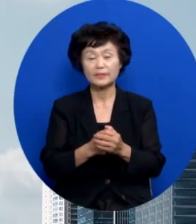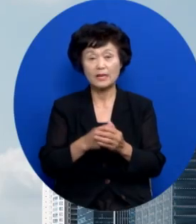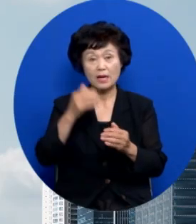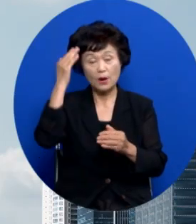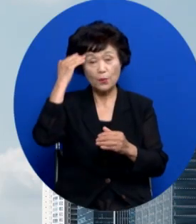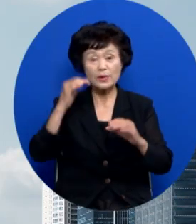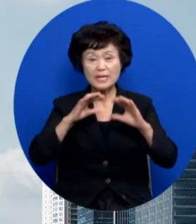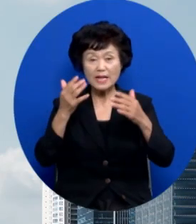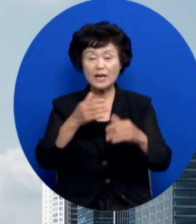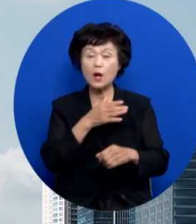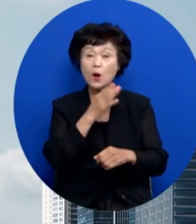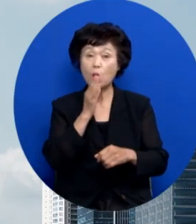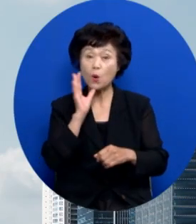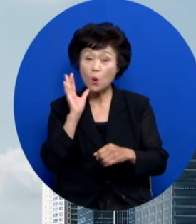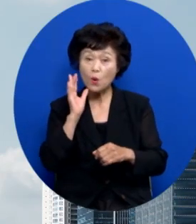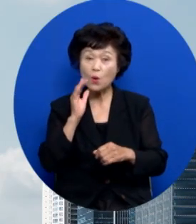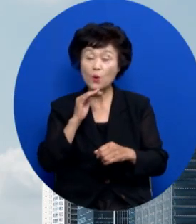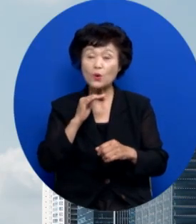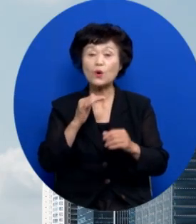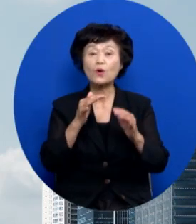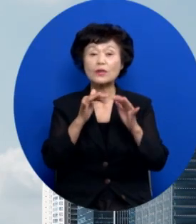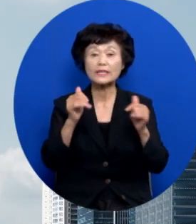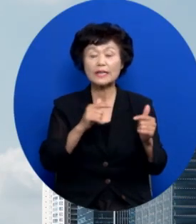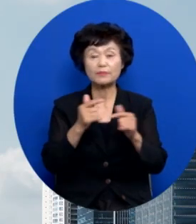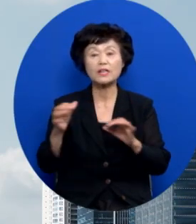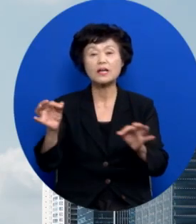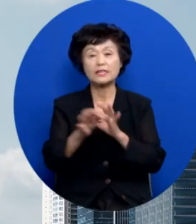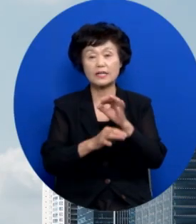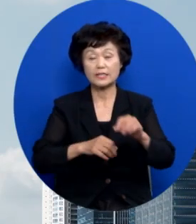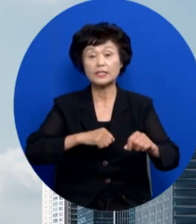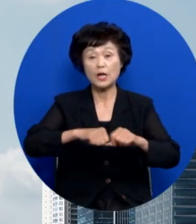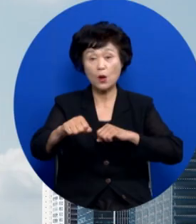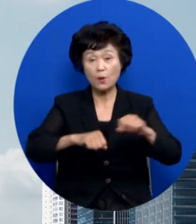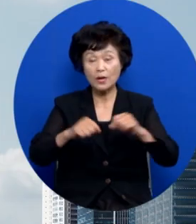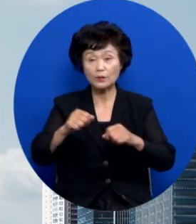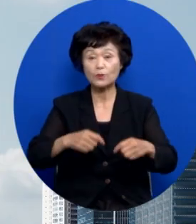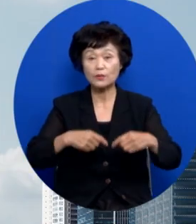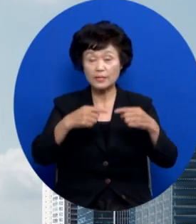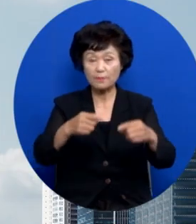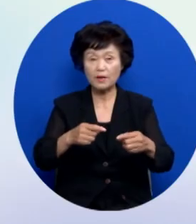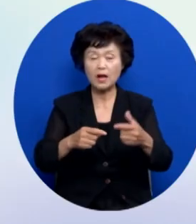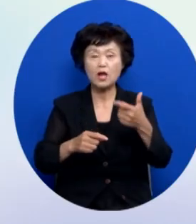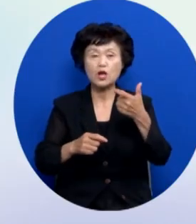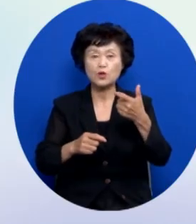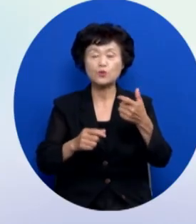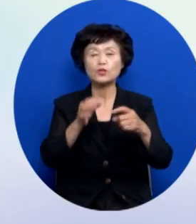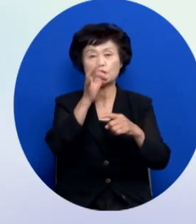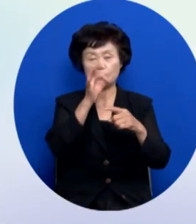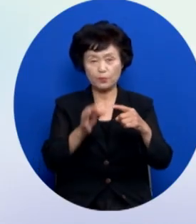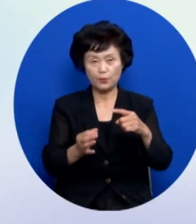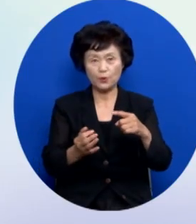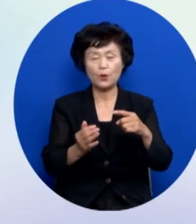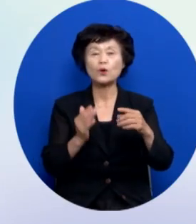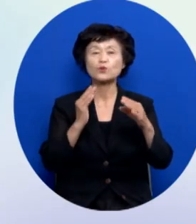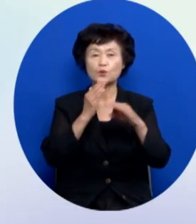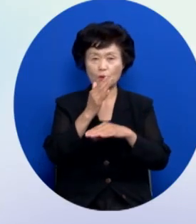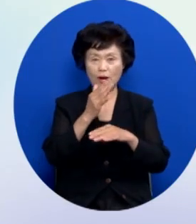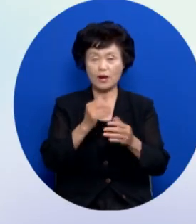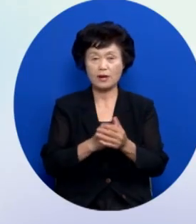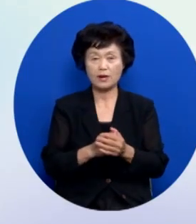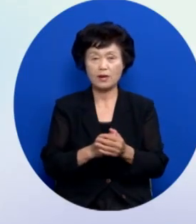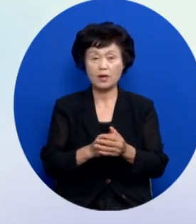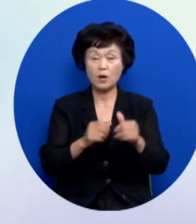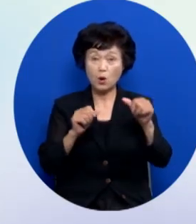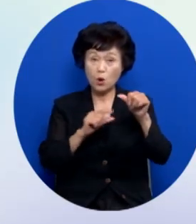우리나라 고령층 인구의 경제활동 참가율이 처음으로 60%를 넘어섰습니다. 통계청에 따르면 올해